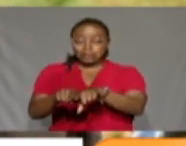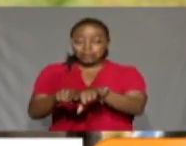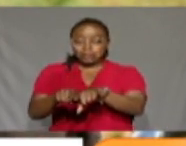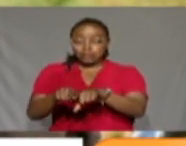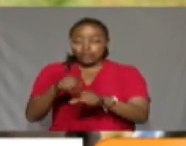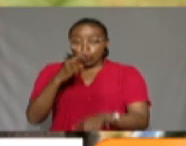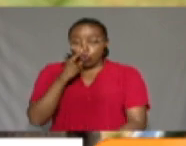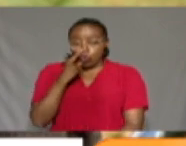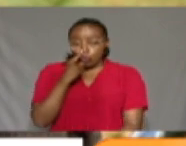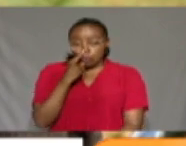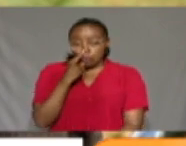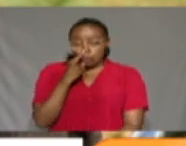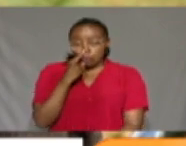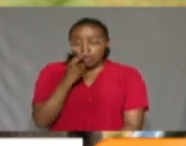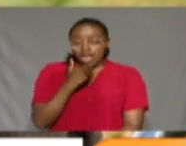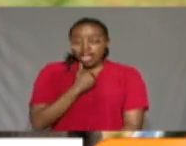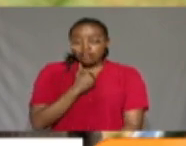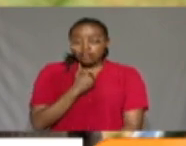nyumbani hata ako na